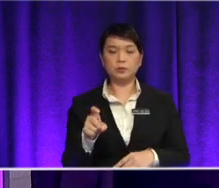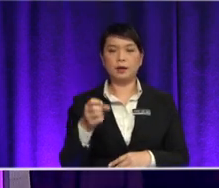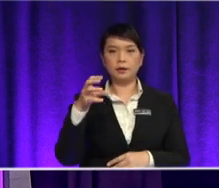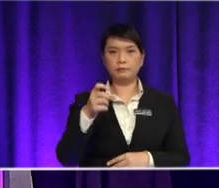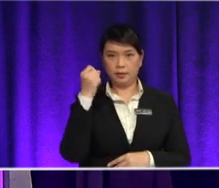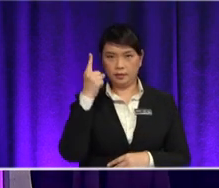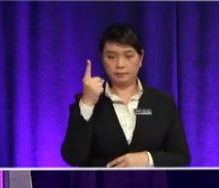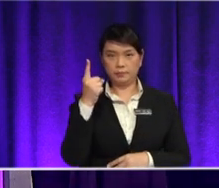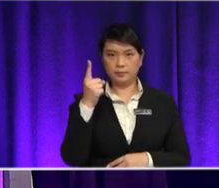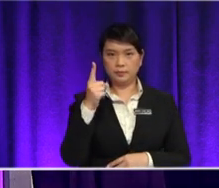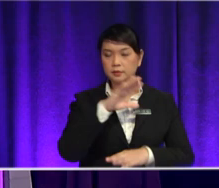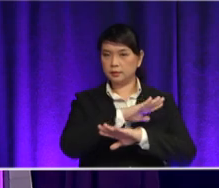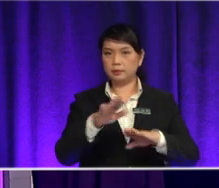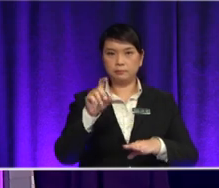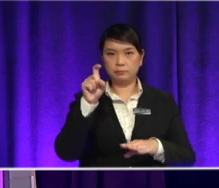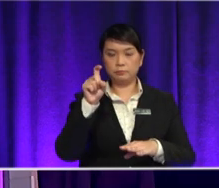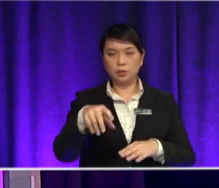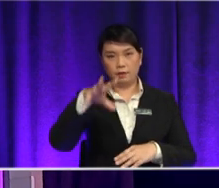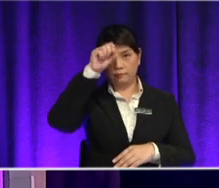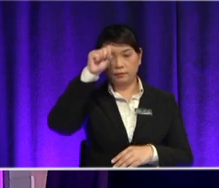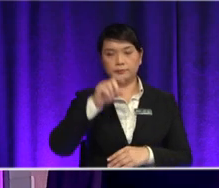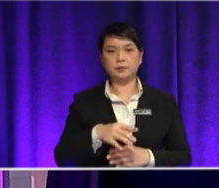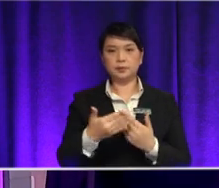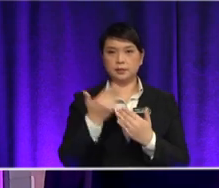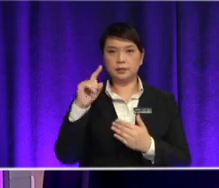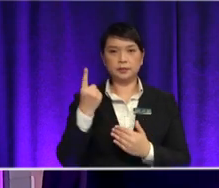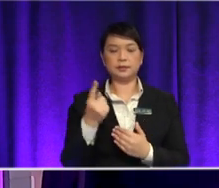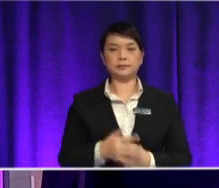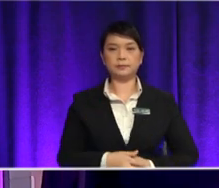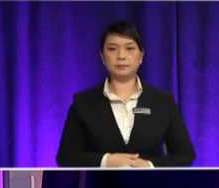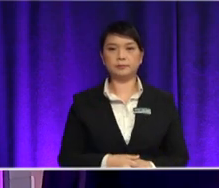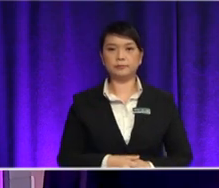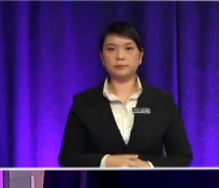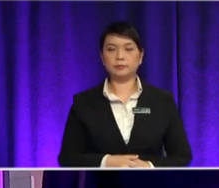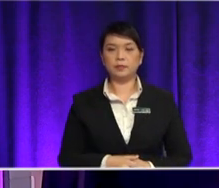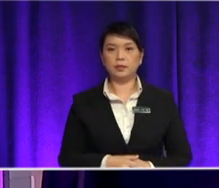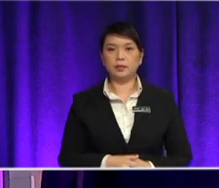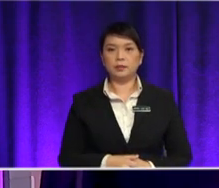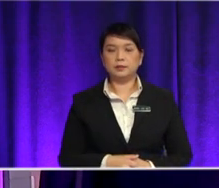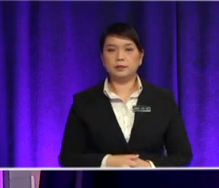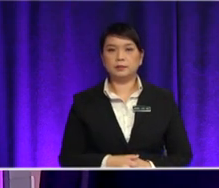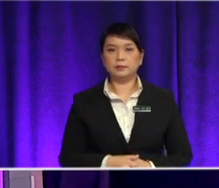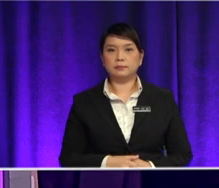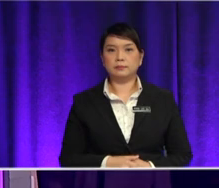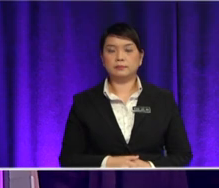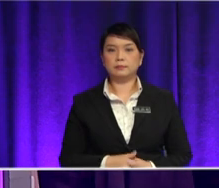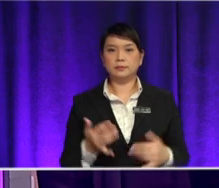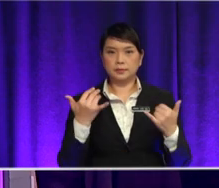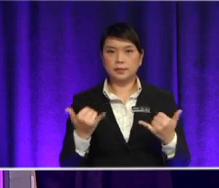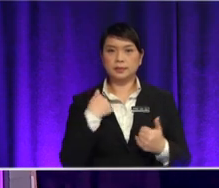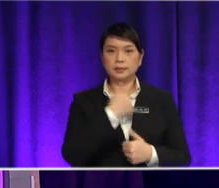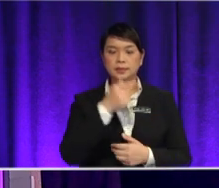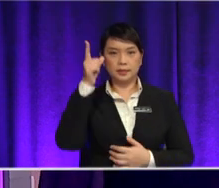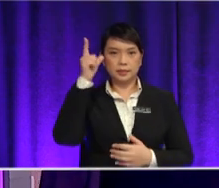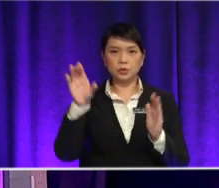menghafal tapi kena faham bentuknya. Baik. Sangat mudah. Okey, jadi kita nak pergi kepada soalan contoh